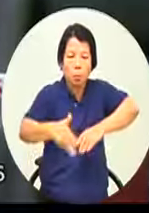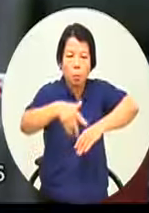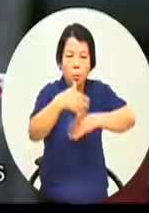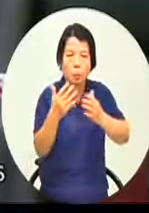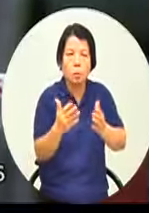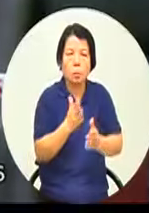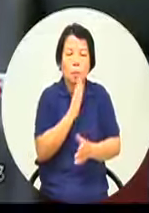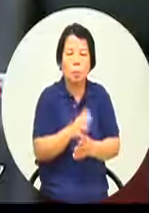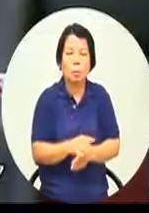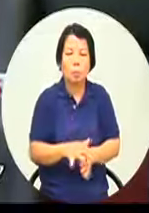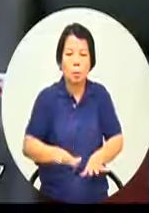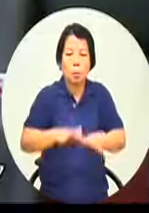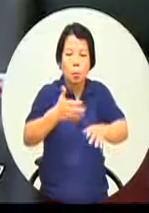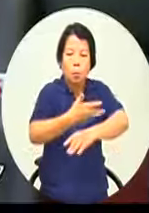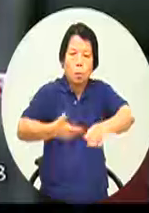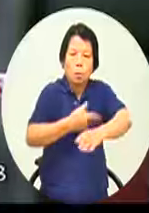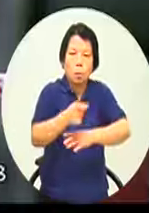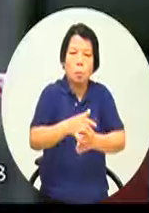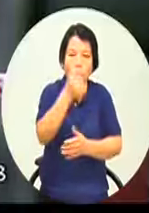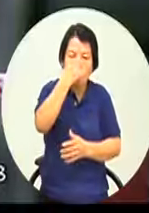程，还有凤山溪的